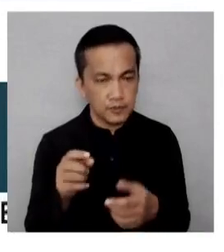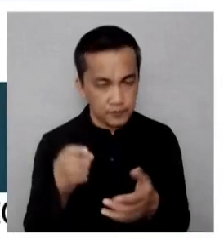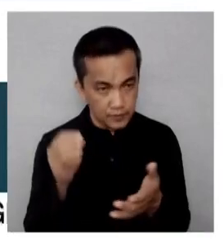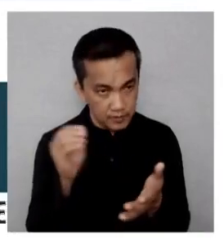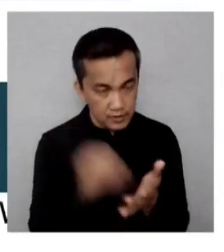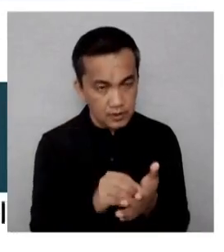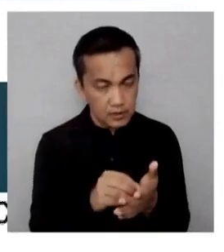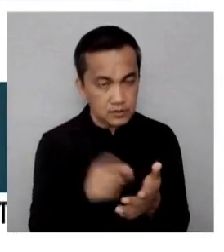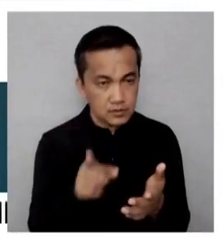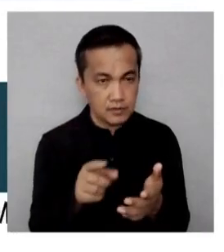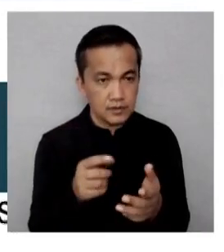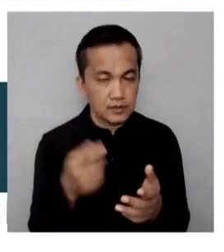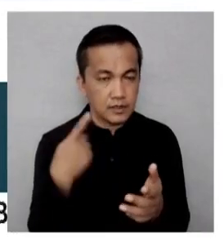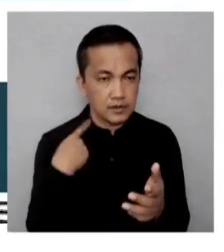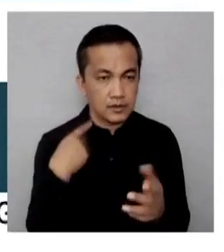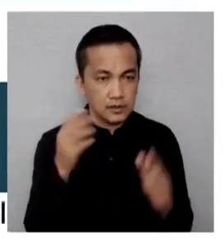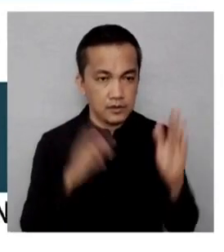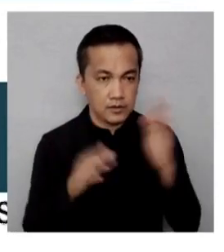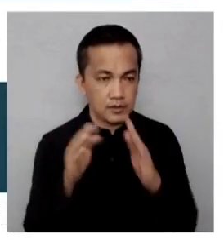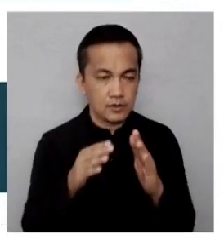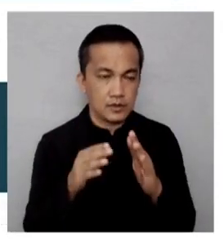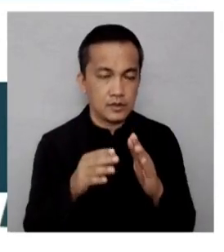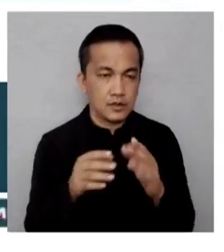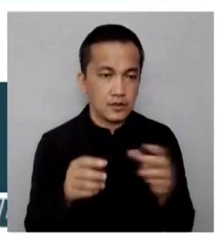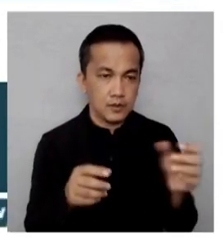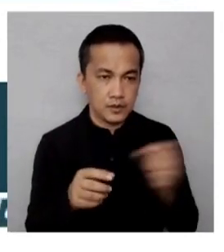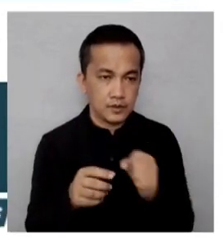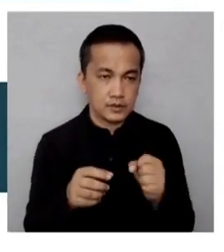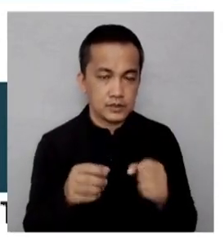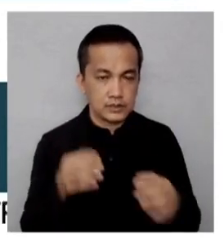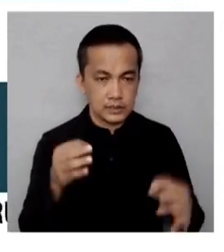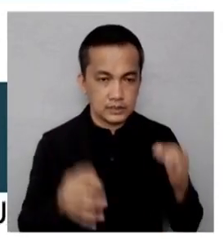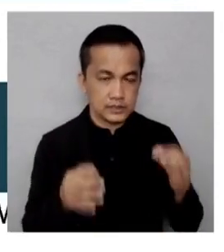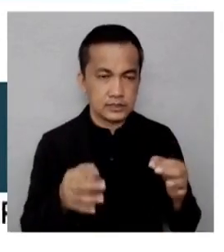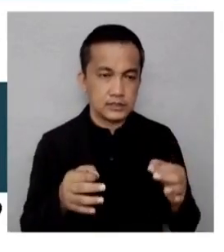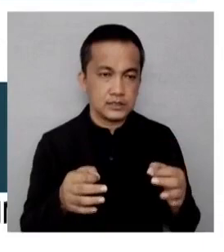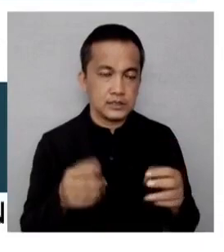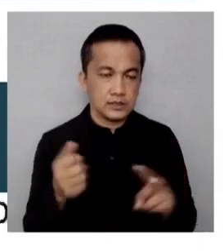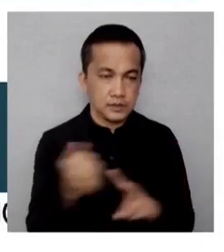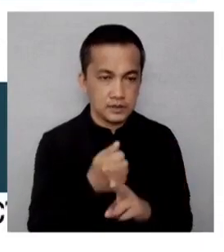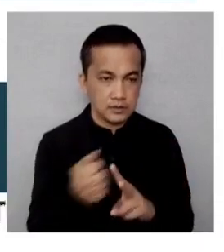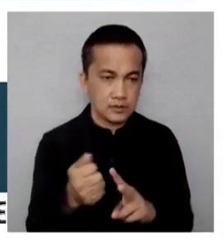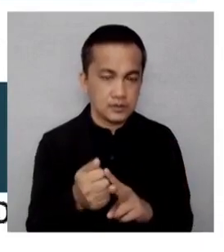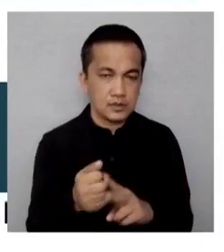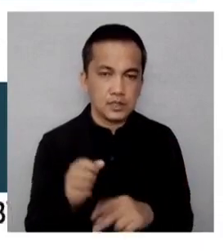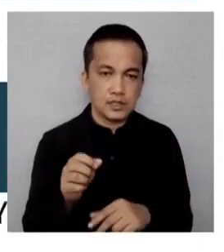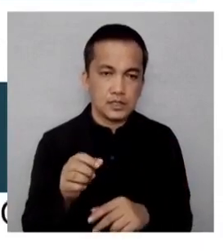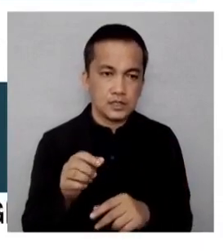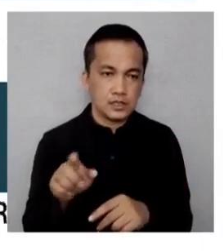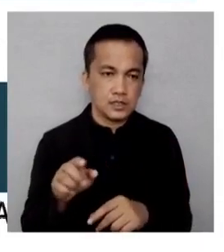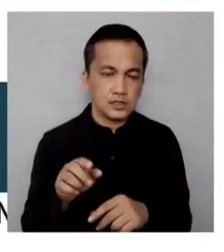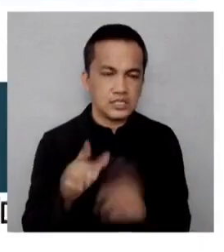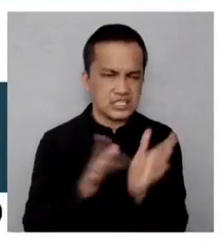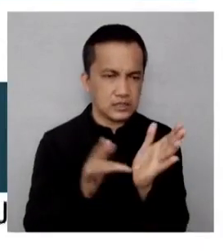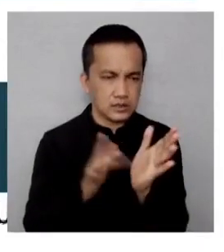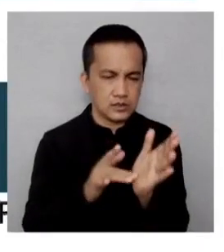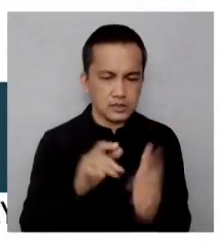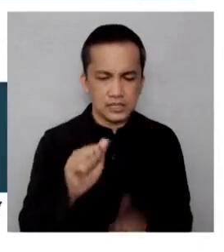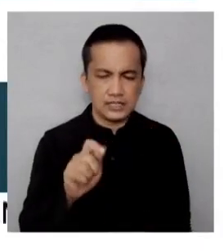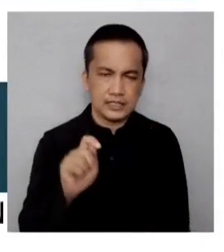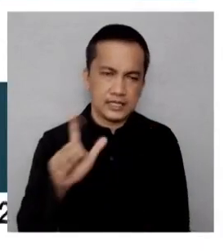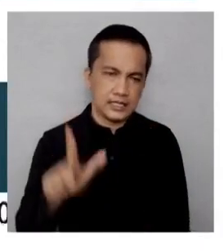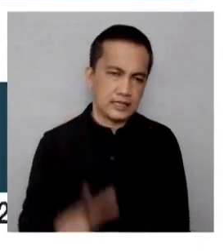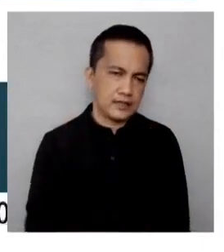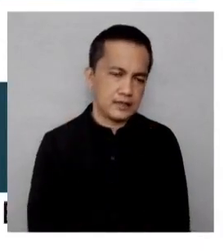sakaling mayroong problema doon sa or makuha natin yung justice doon sa mga biktima, ginagamit na tong ATL. So ito